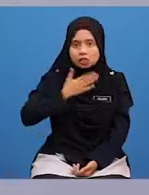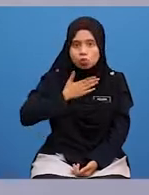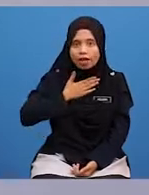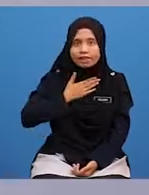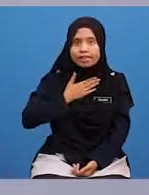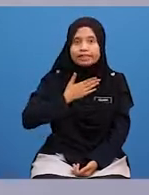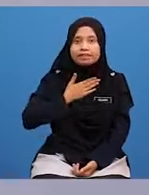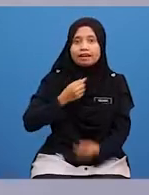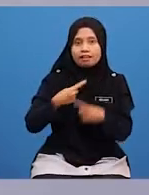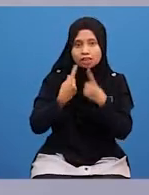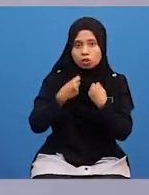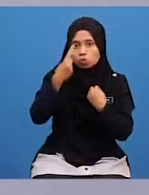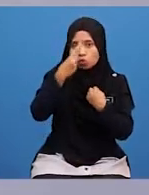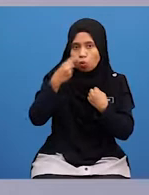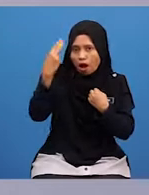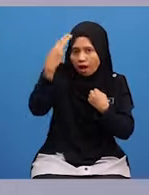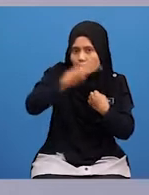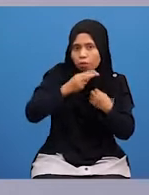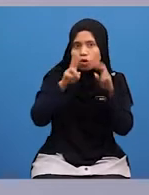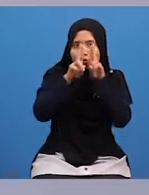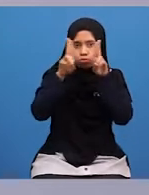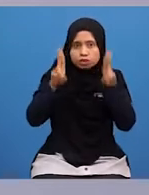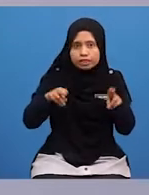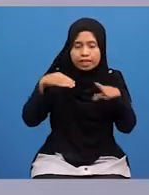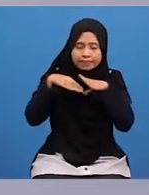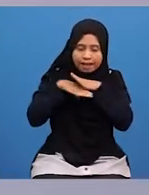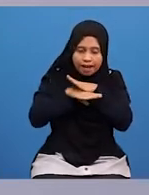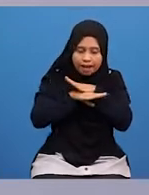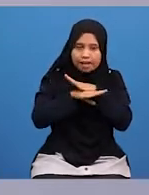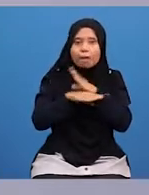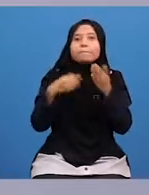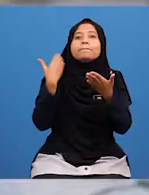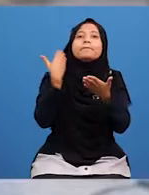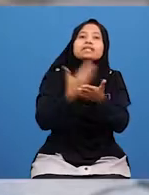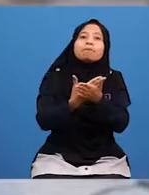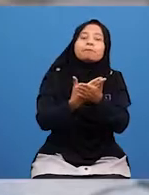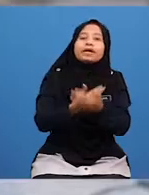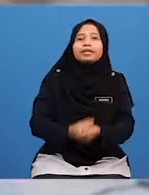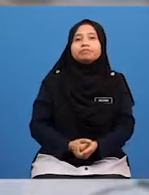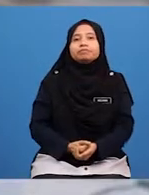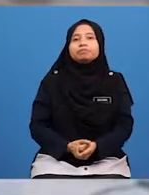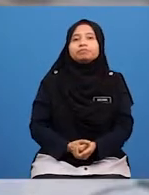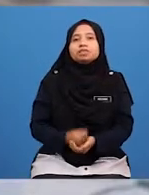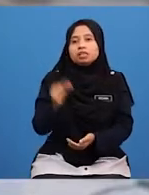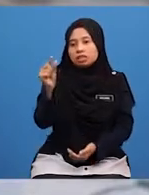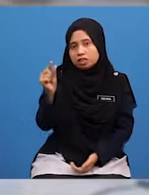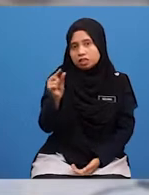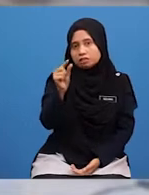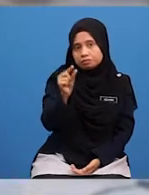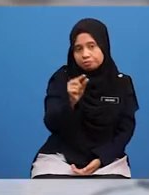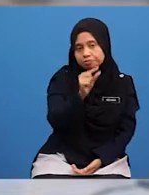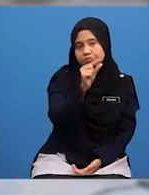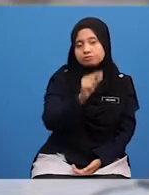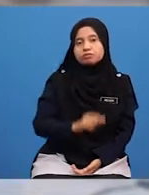dan ketabahan hati untuk menghadapi ujian dalam dakwah. Firman Allah dalam surah Al-Ahqaf